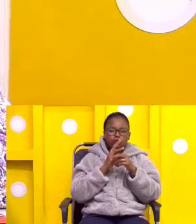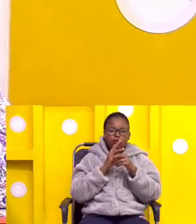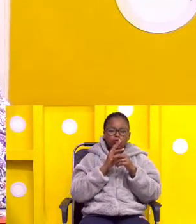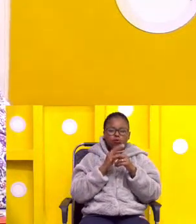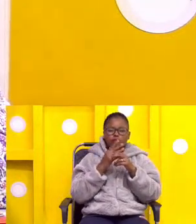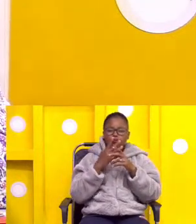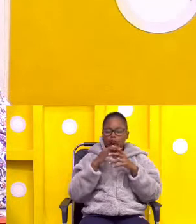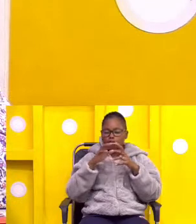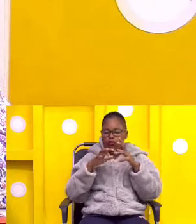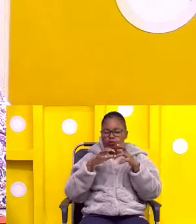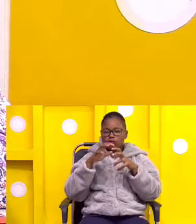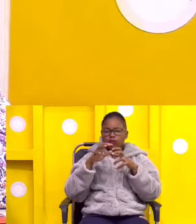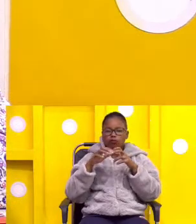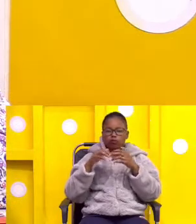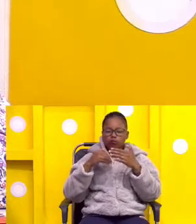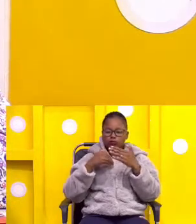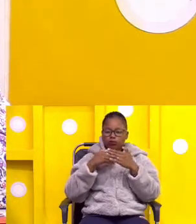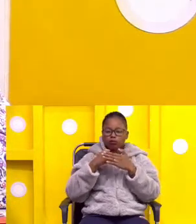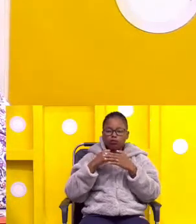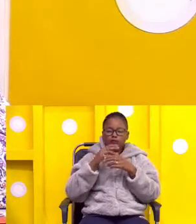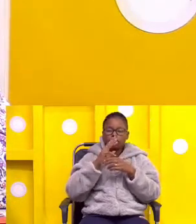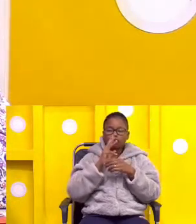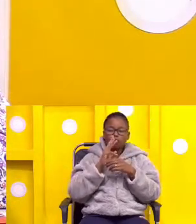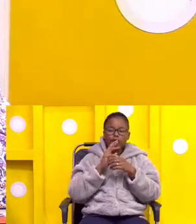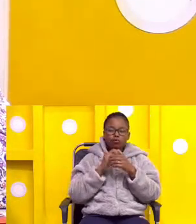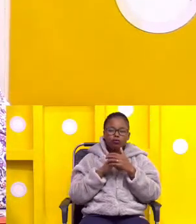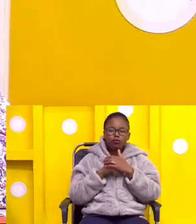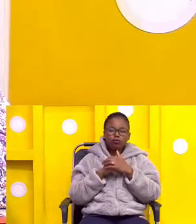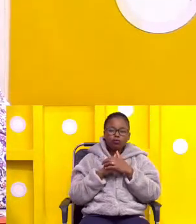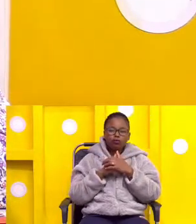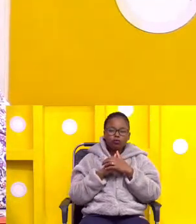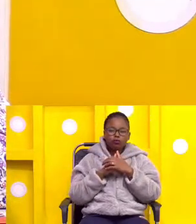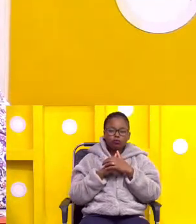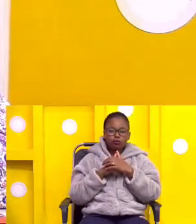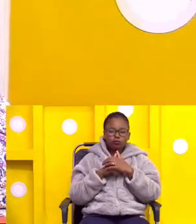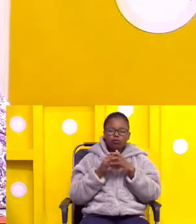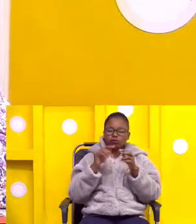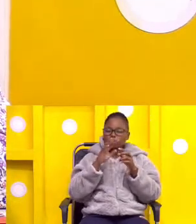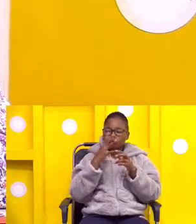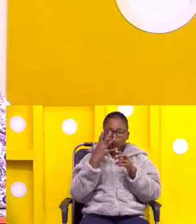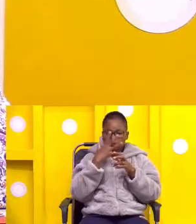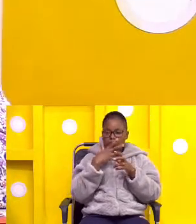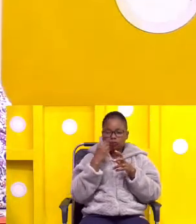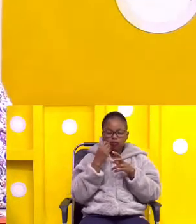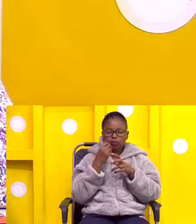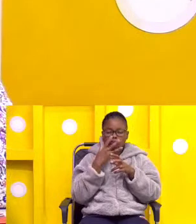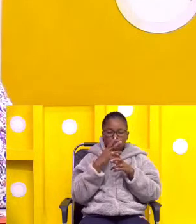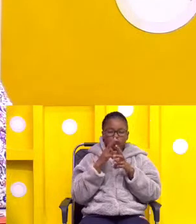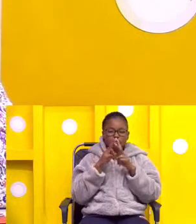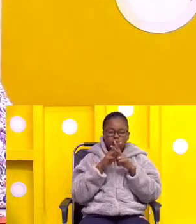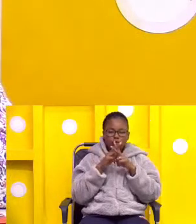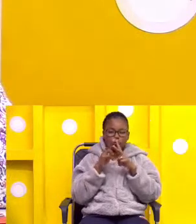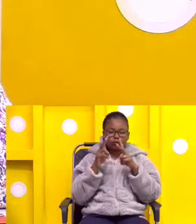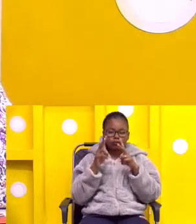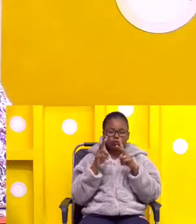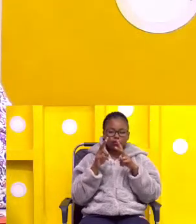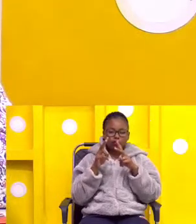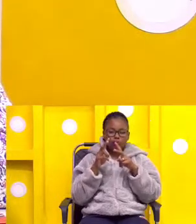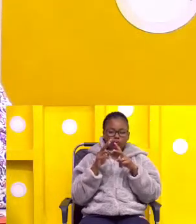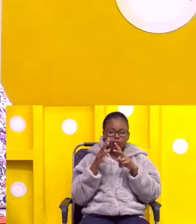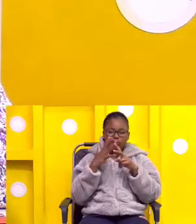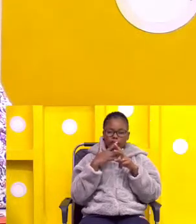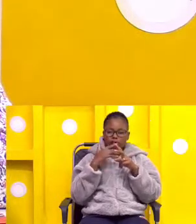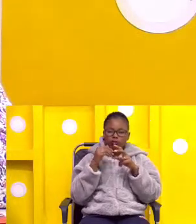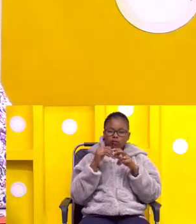utambagia mili yaguo gukuhi na mai. Uguo niguo uhana. Riu ningi maikaranga makona ningi ni wacenjia ni